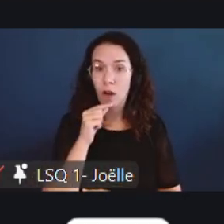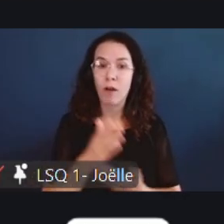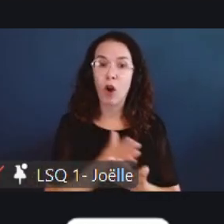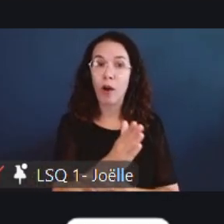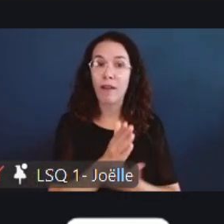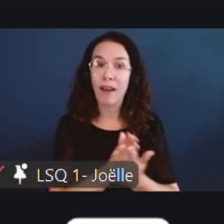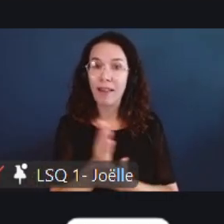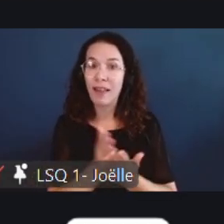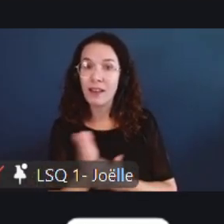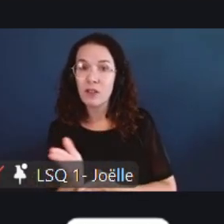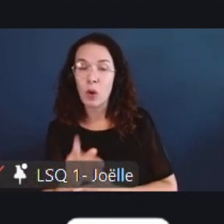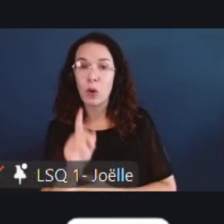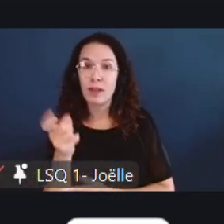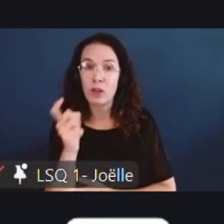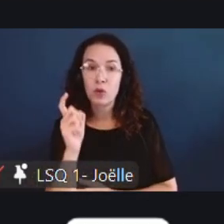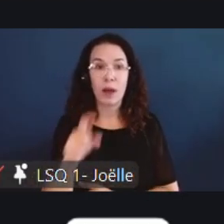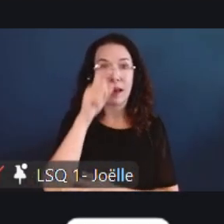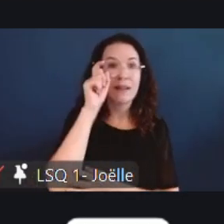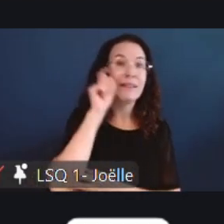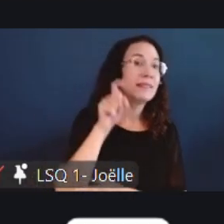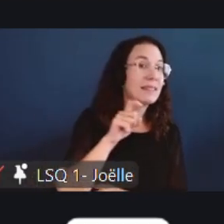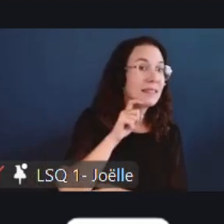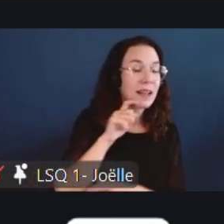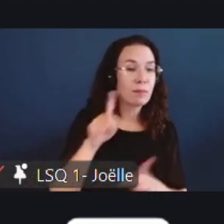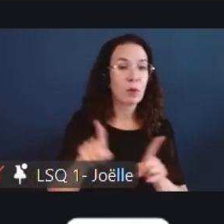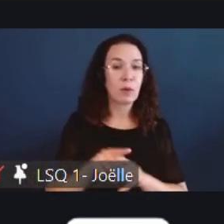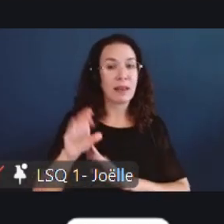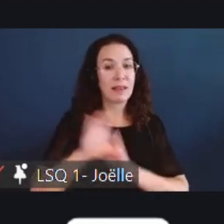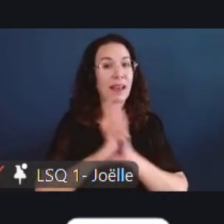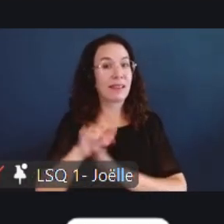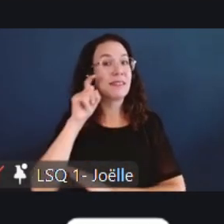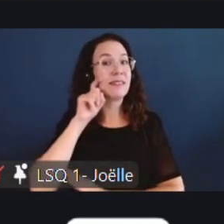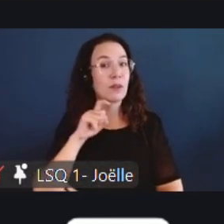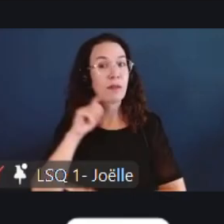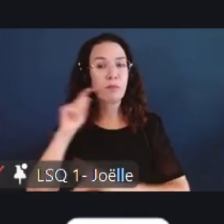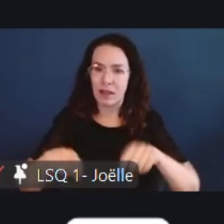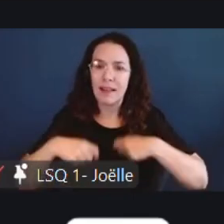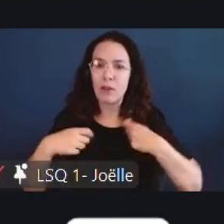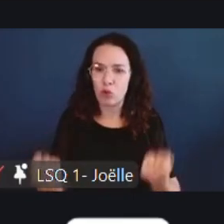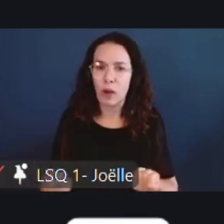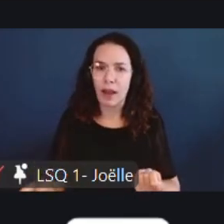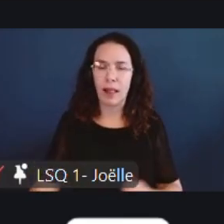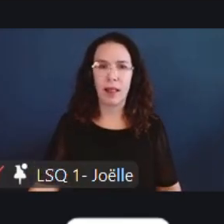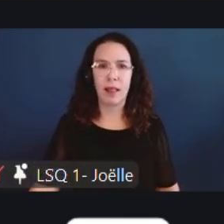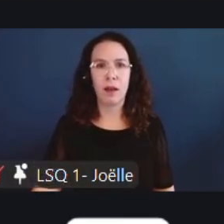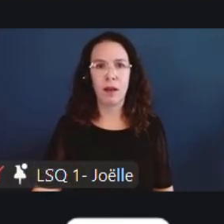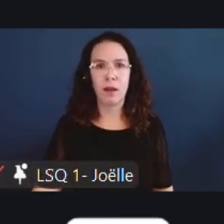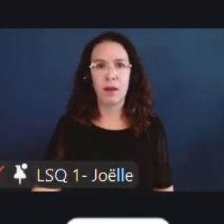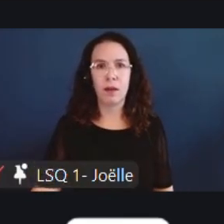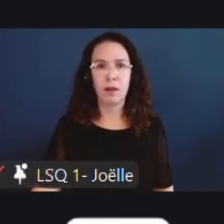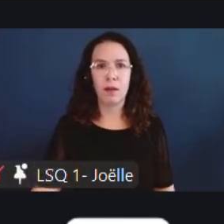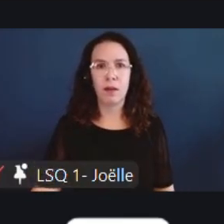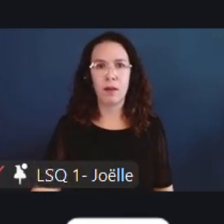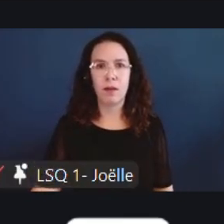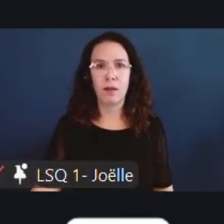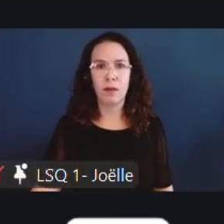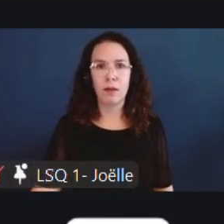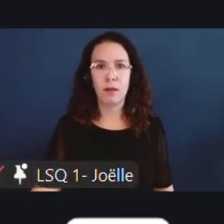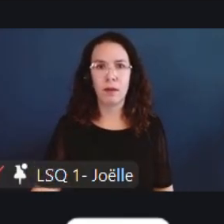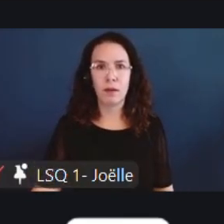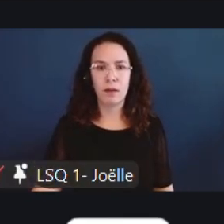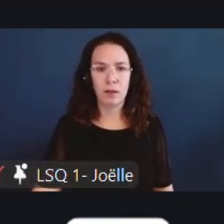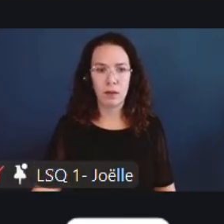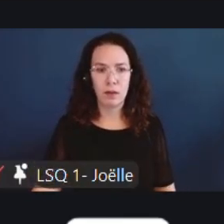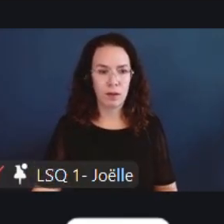l'orientation sexuelle, du sexe et des caractéristiques sexuelles, soit naturelle et normale, il y a parfois eu, historiquement